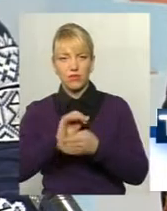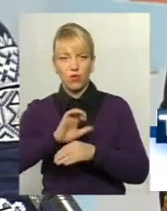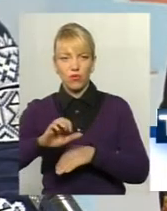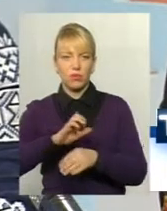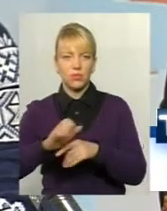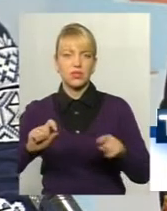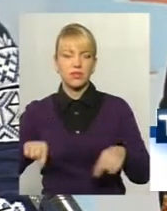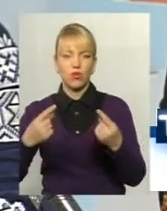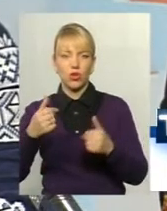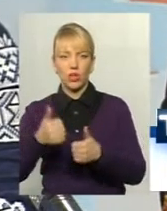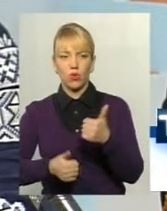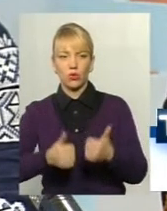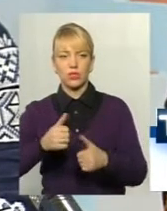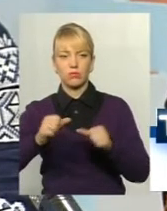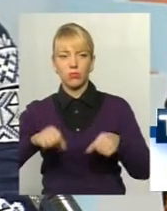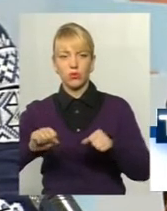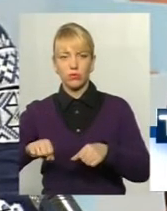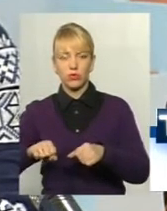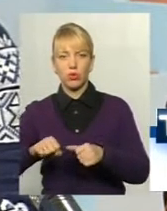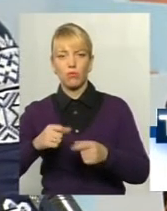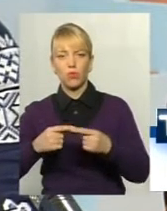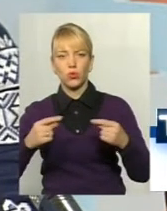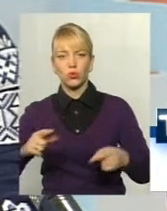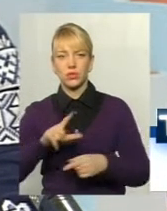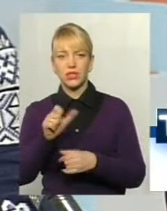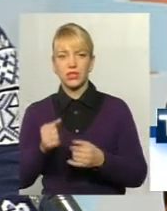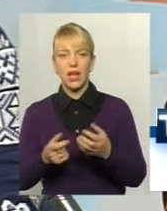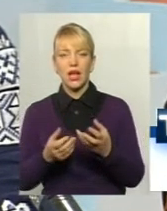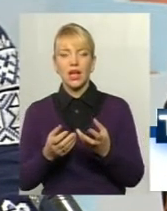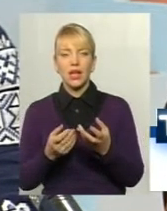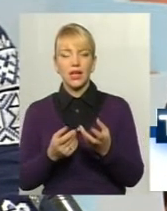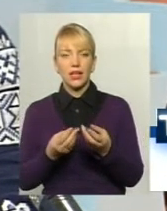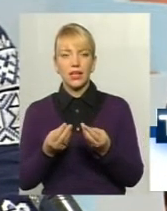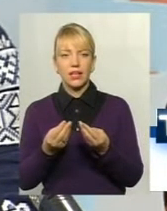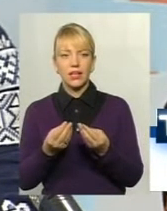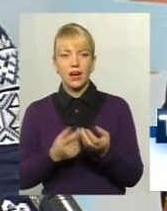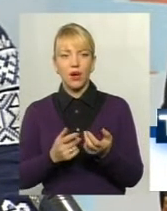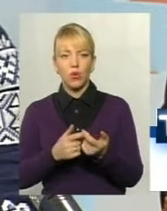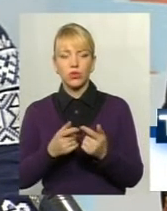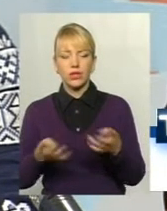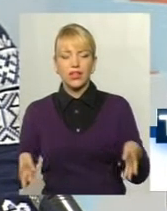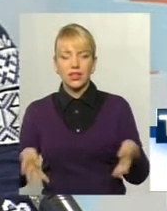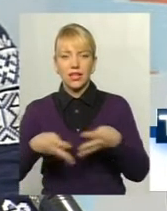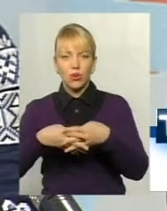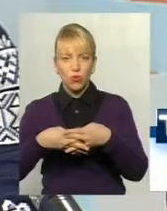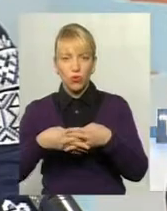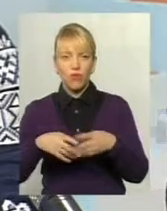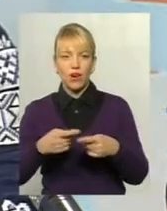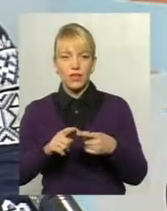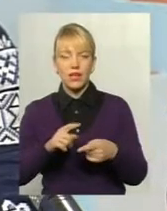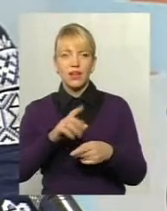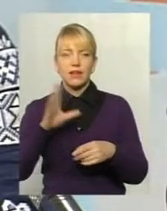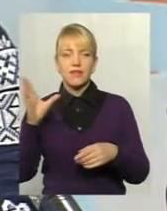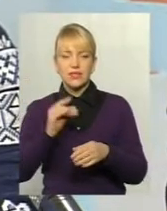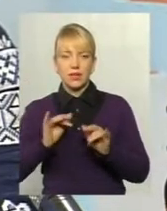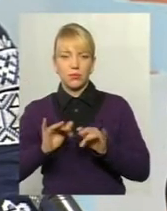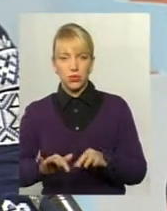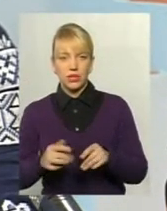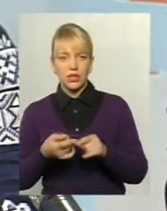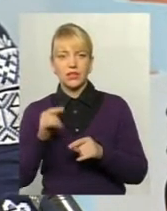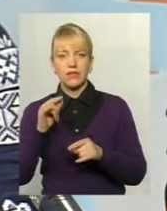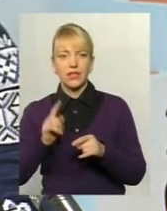створення конкурентоспроможної продукції за рахунок інтегрування кіберфізичних процесів у виробничі процеси. І